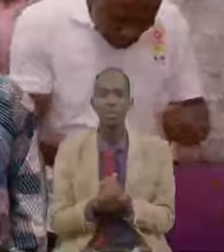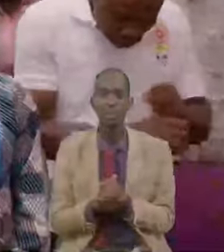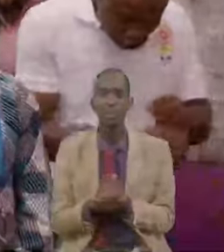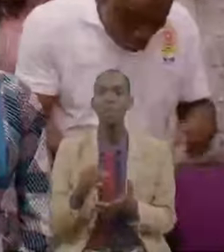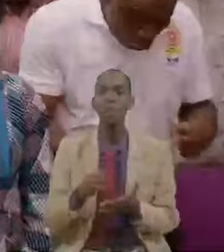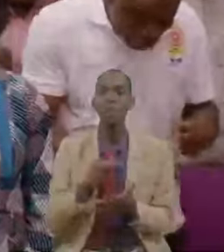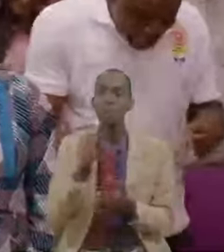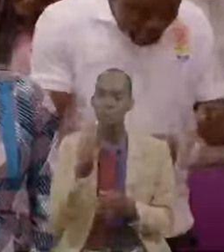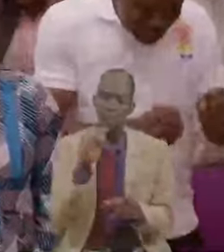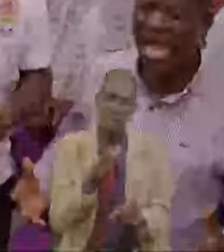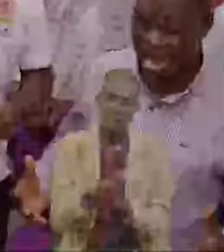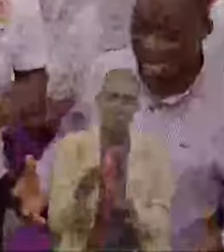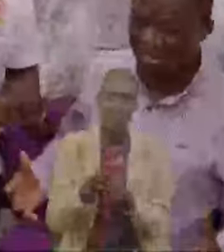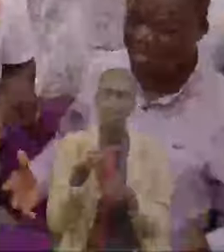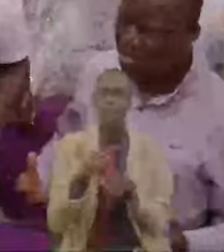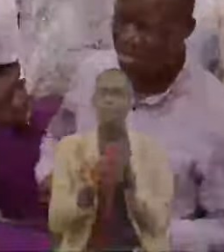C'est fait.